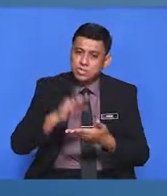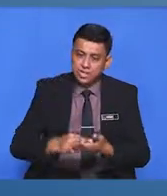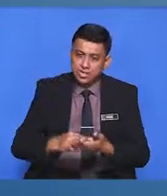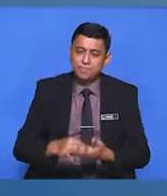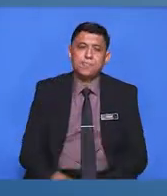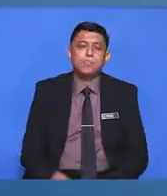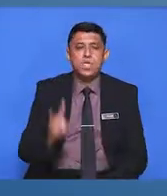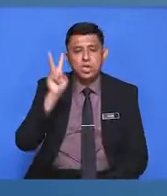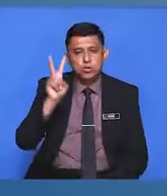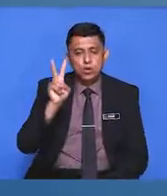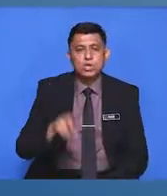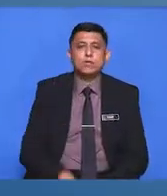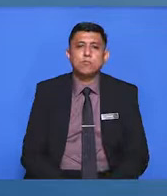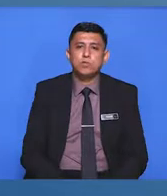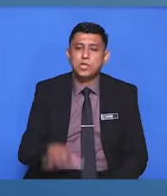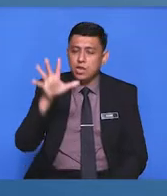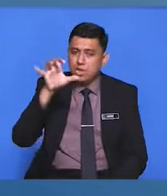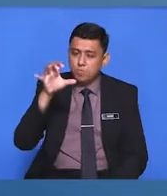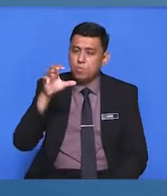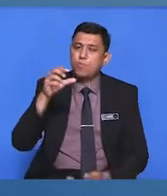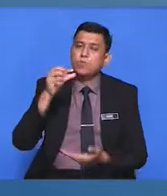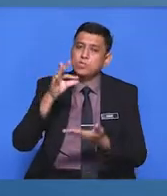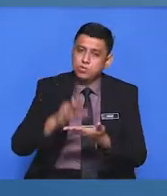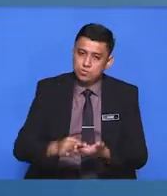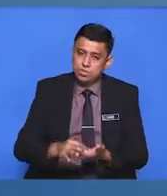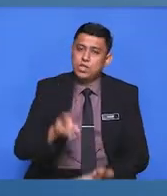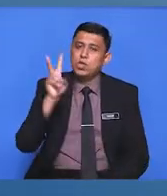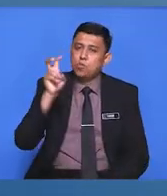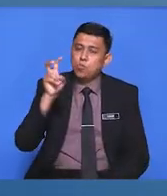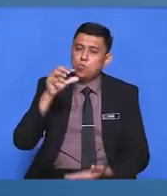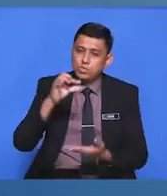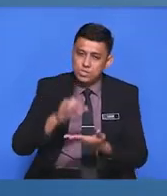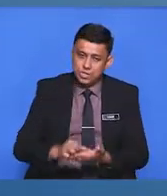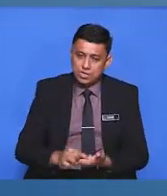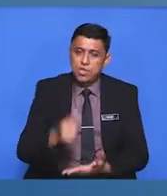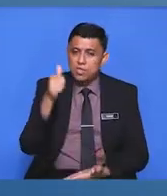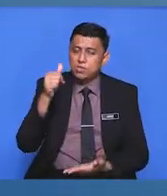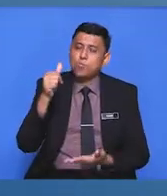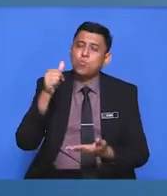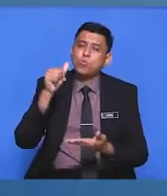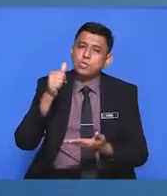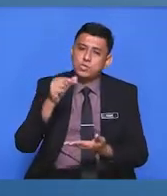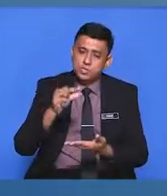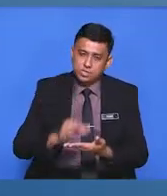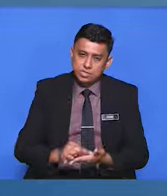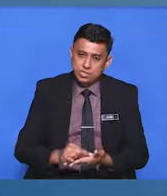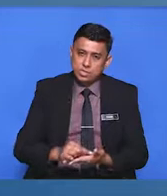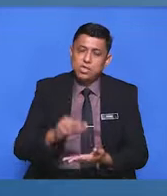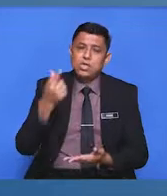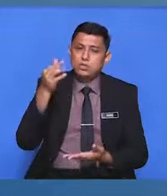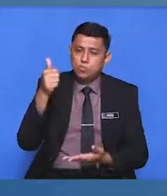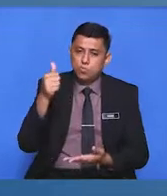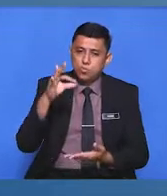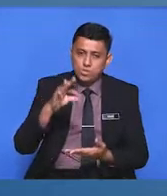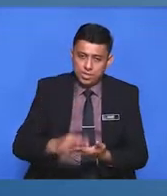Yang kedua, 50 sen, 20 sen, 10 sen dan 10 sen.